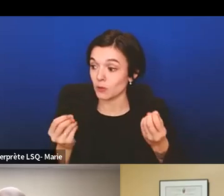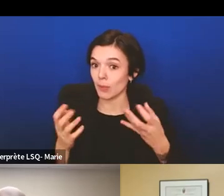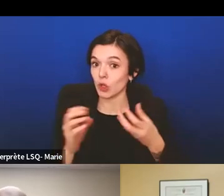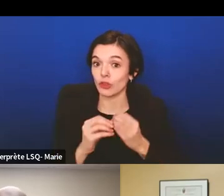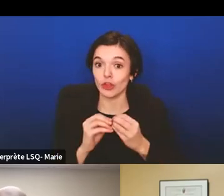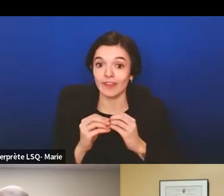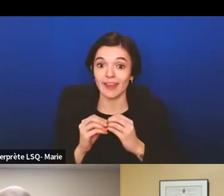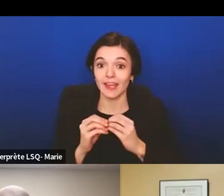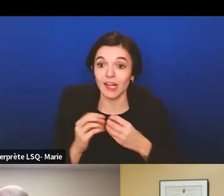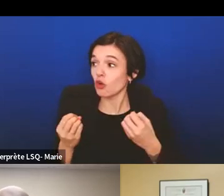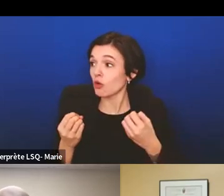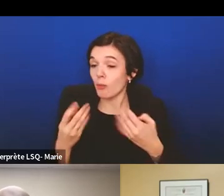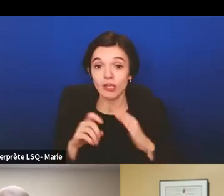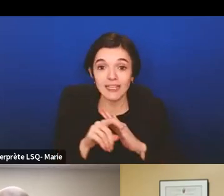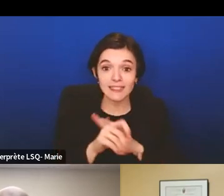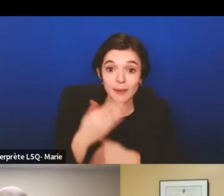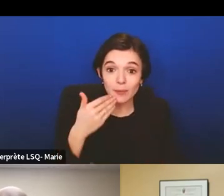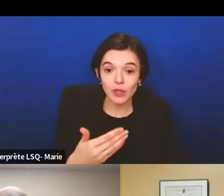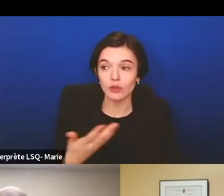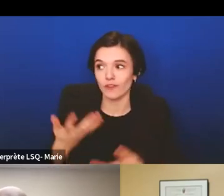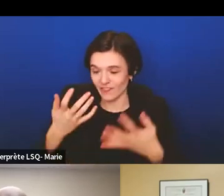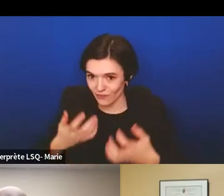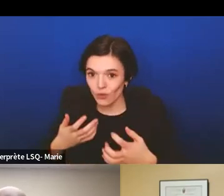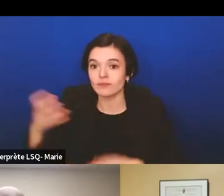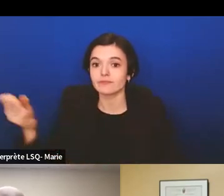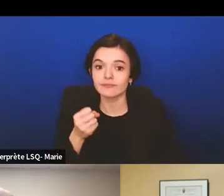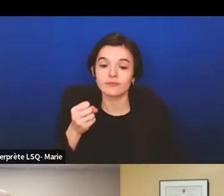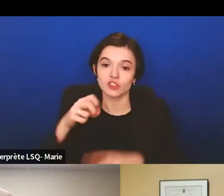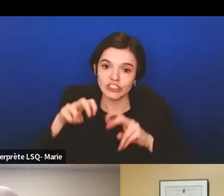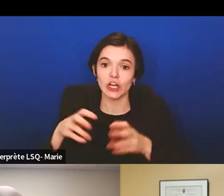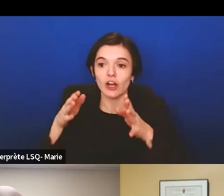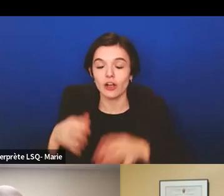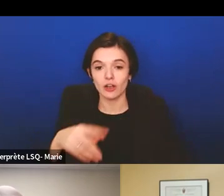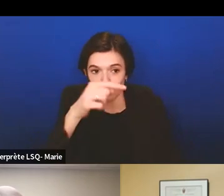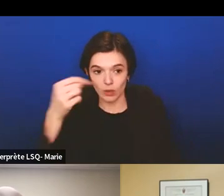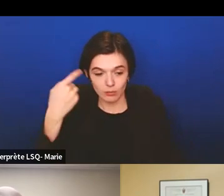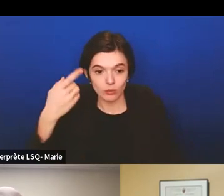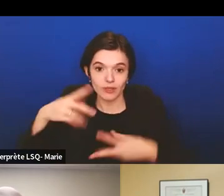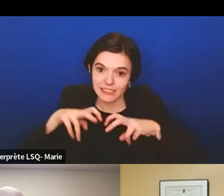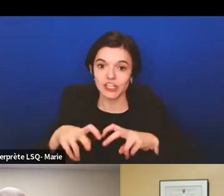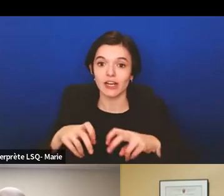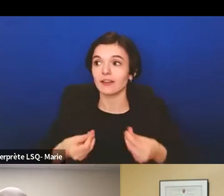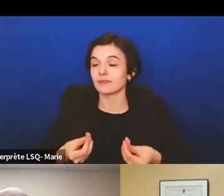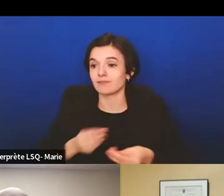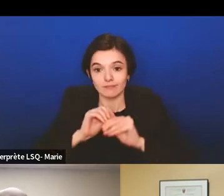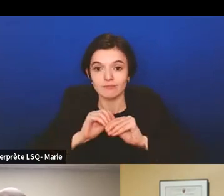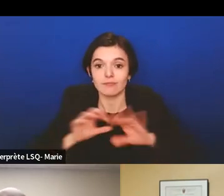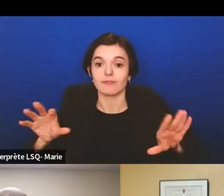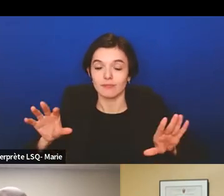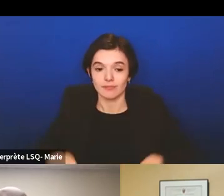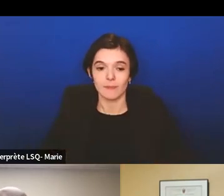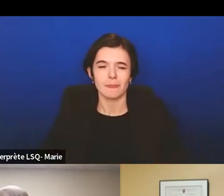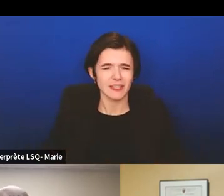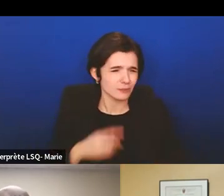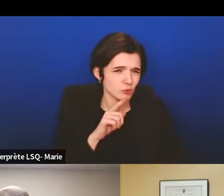veut mettre sur la place publique. Grosso modo, je ne suis pas sûr d'avoir bien répondu à la question, mais encore une fois,